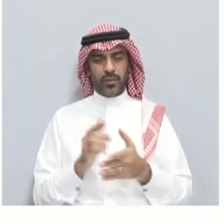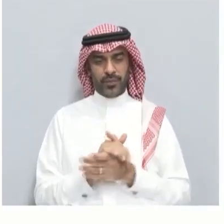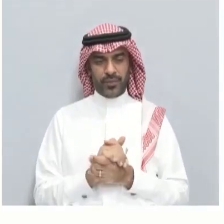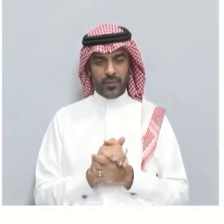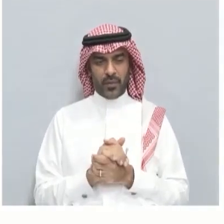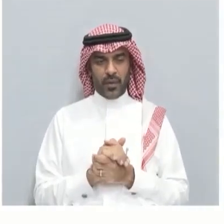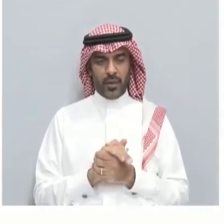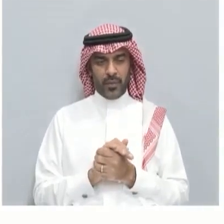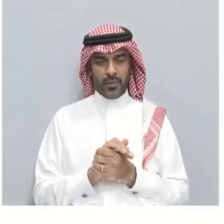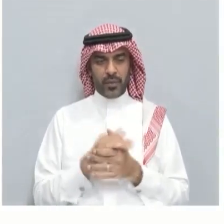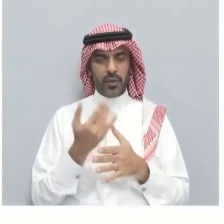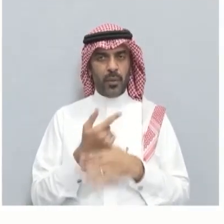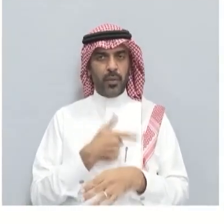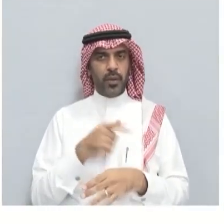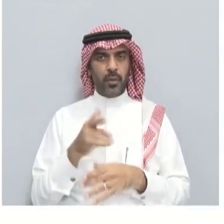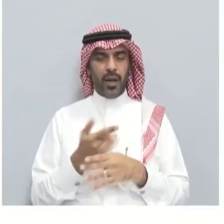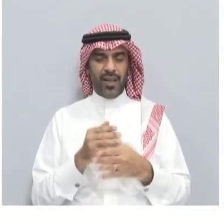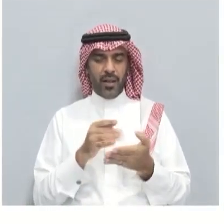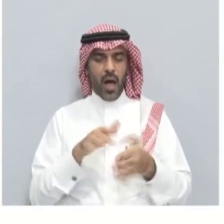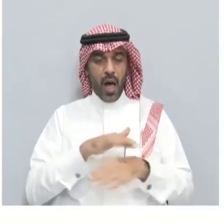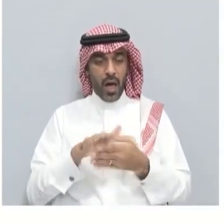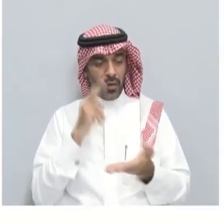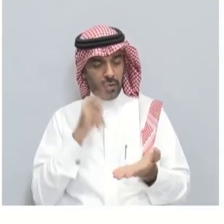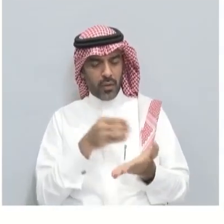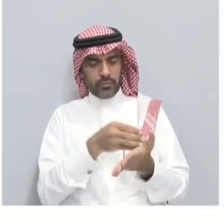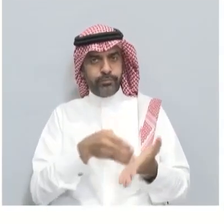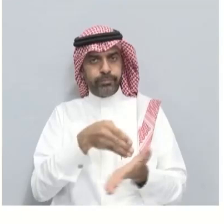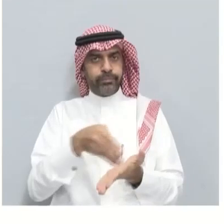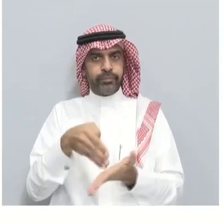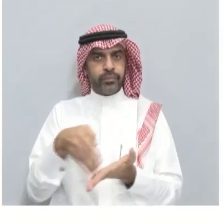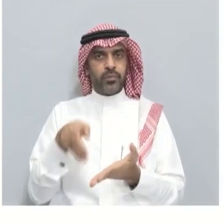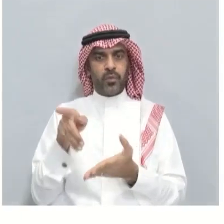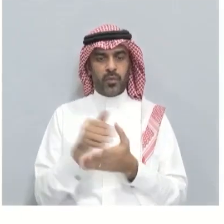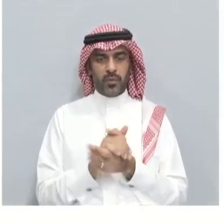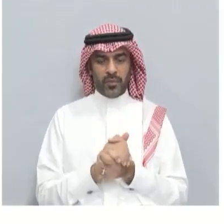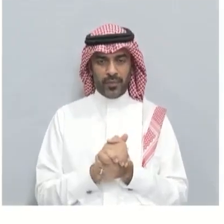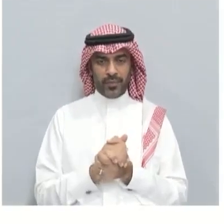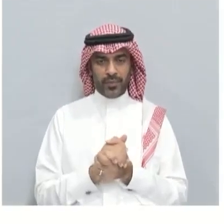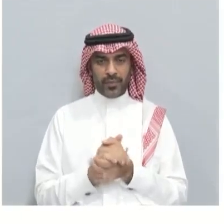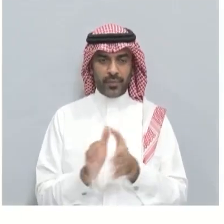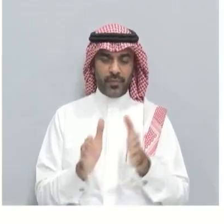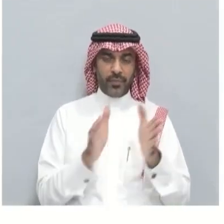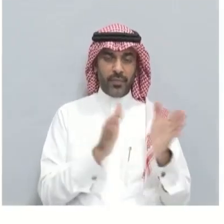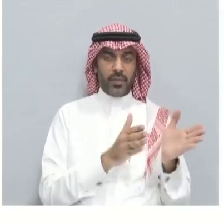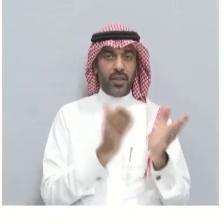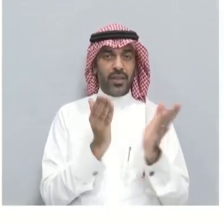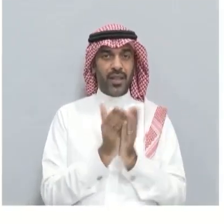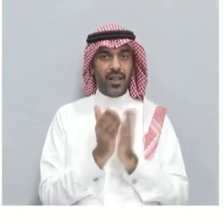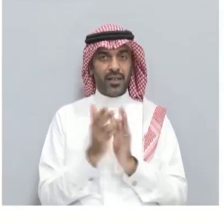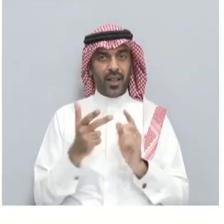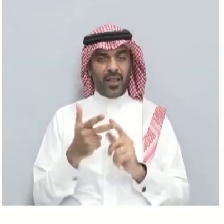على سطح الارض حر رهط غاز وحمم ماذا وحمم بركانيه قسمنا الصفائح الارضيه